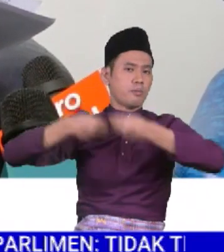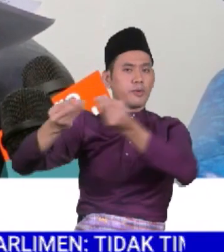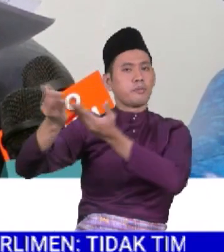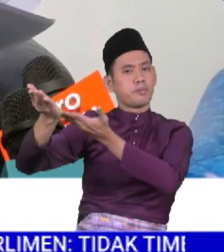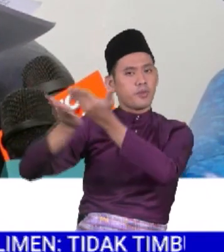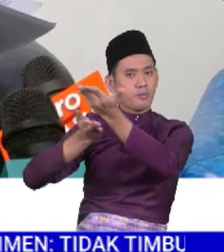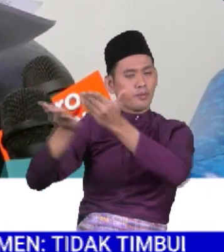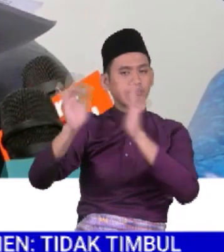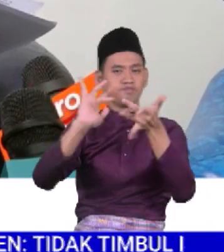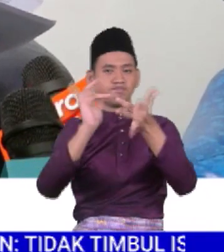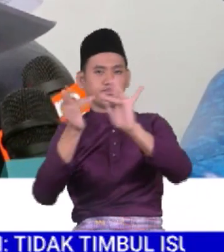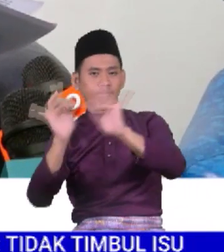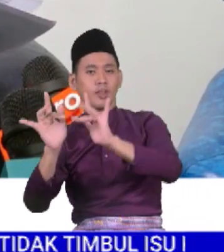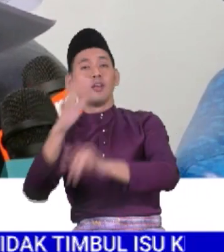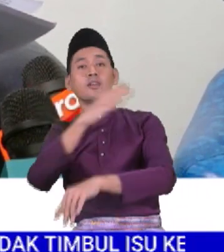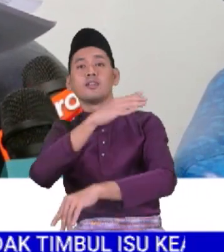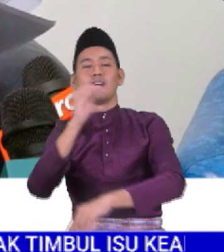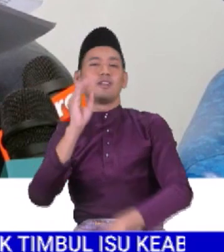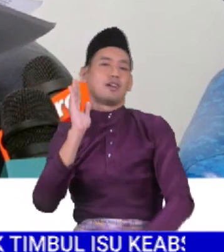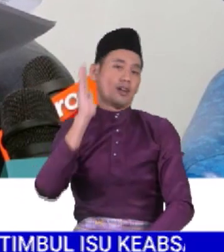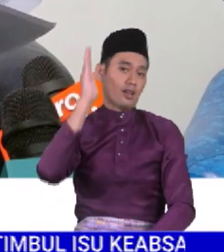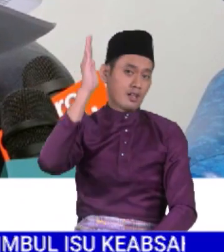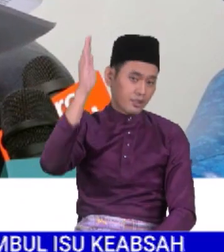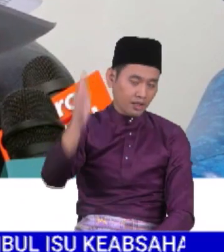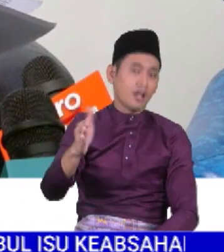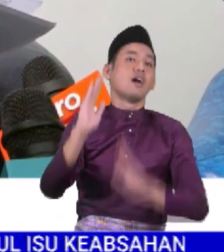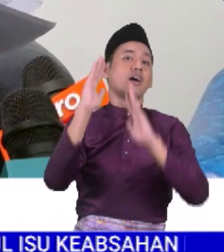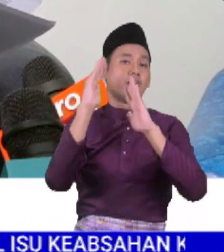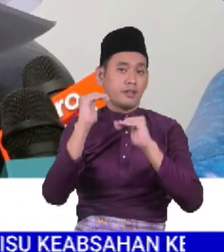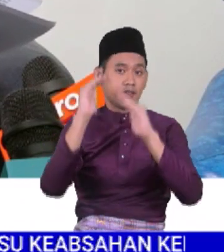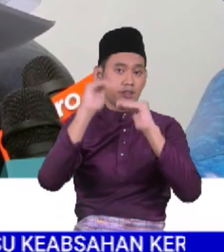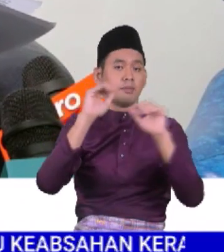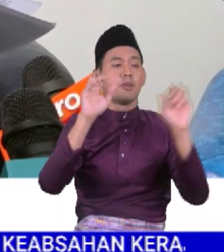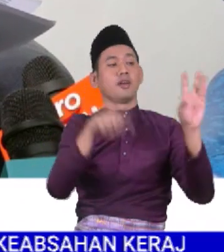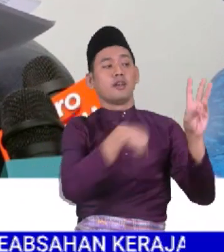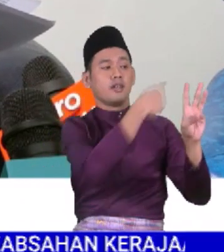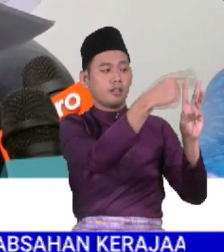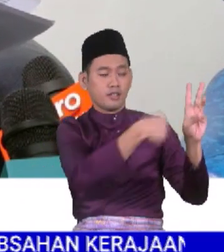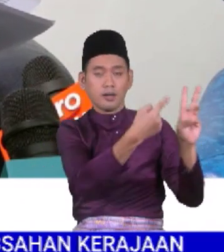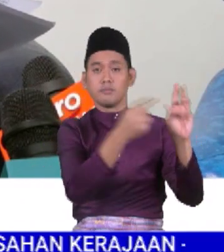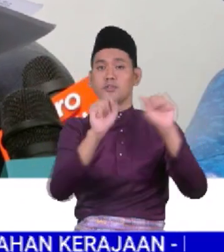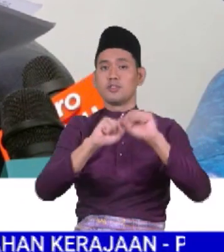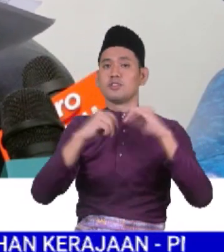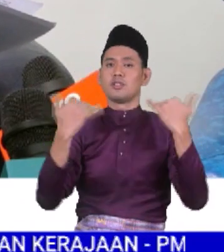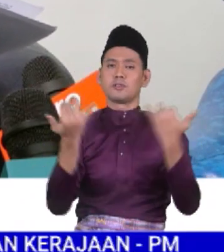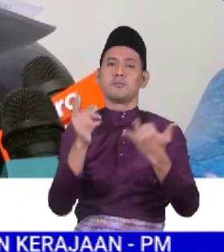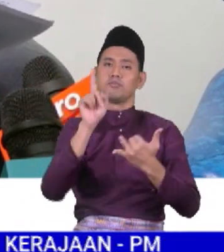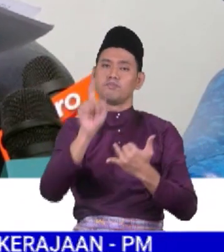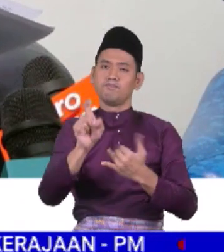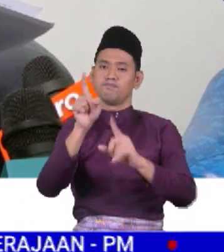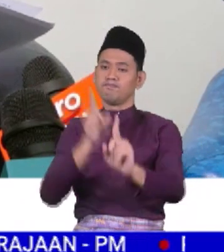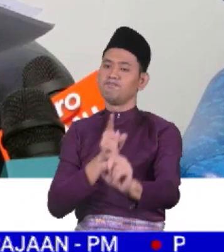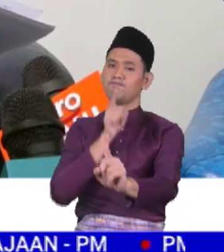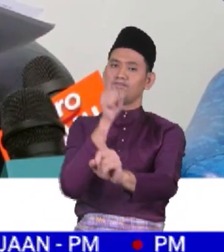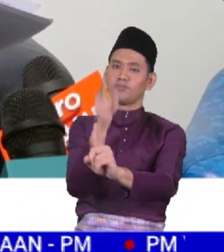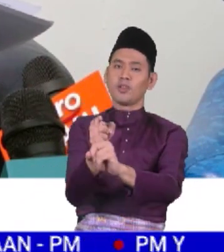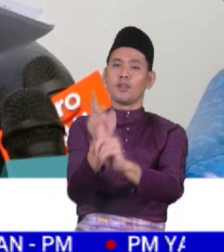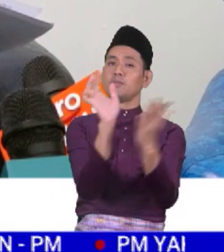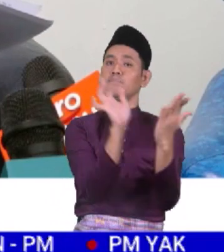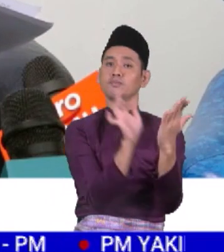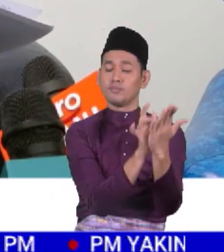mereka, dan kita harap mereka akan turut memberikan tumpuan kepada soal